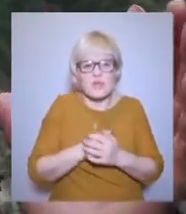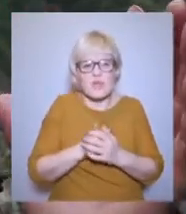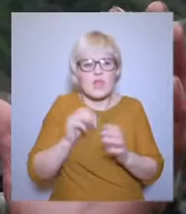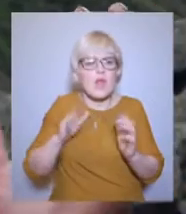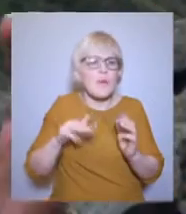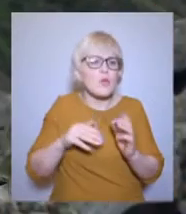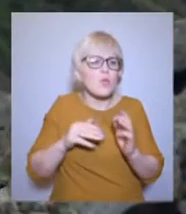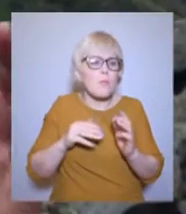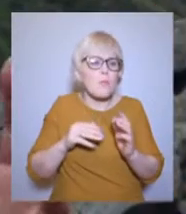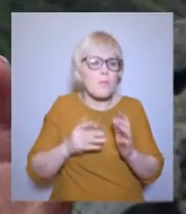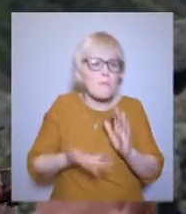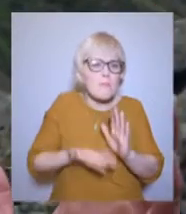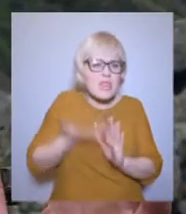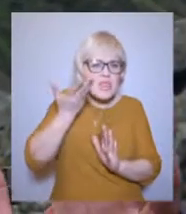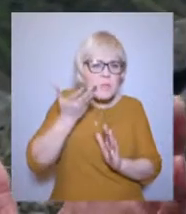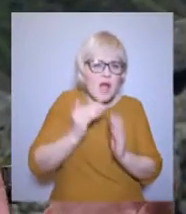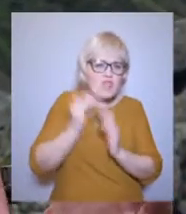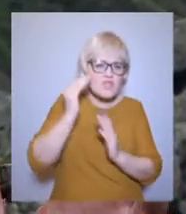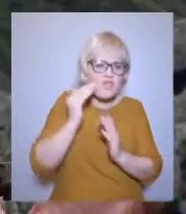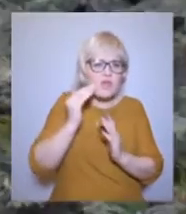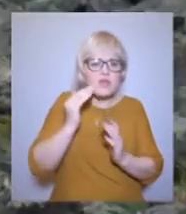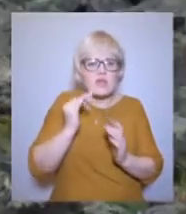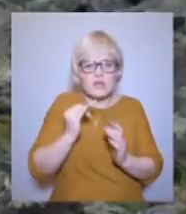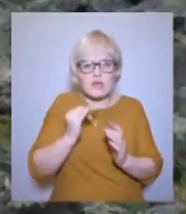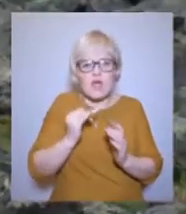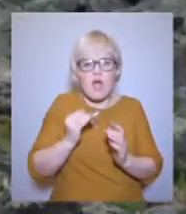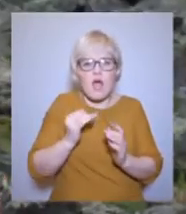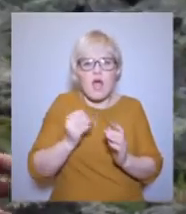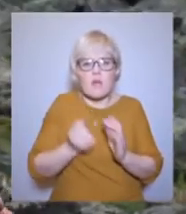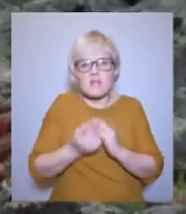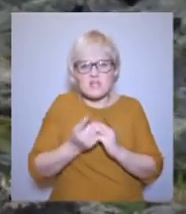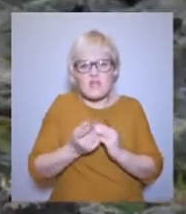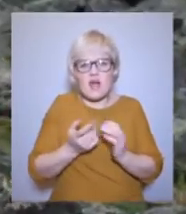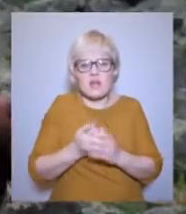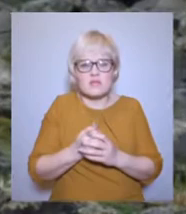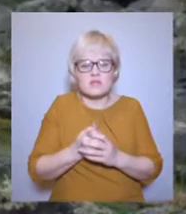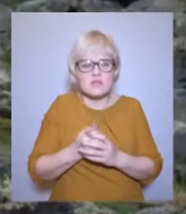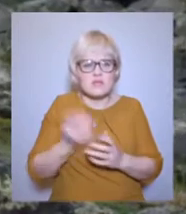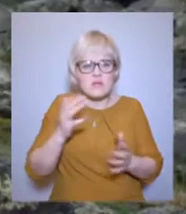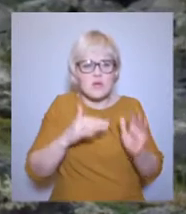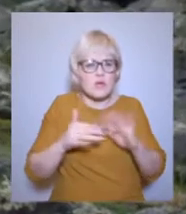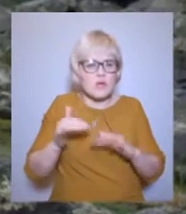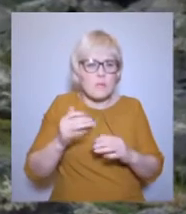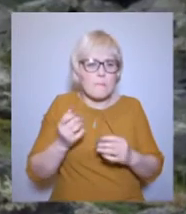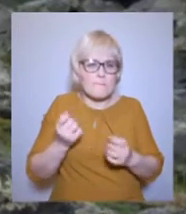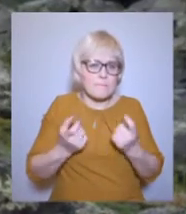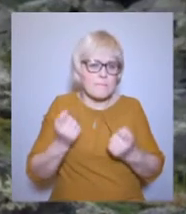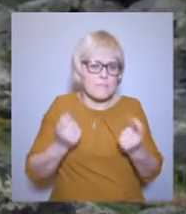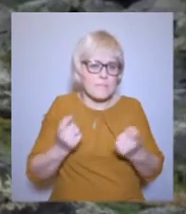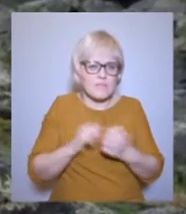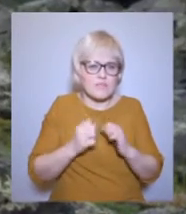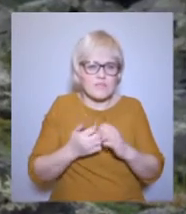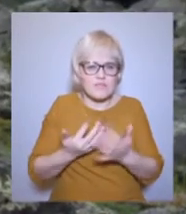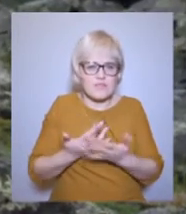в результате тектоники образовавшиеся какие-то трещины, полости, и кристаллизовывалось, образовывались вот такие прочнейшие конгломераты,